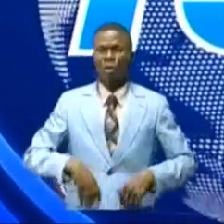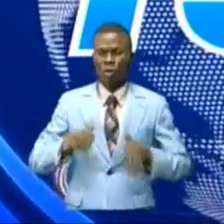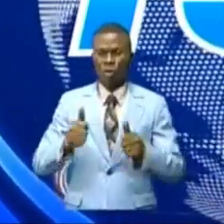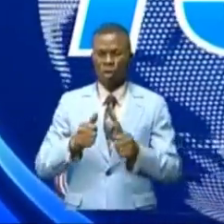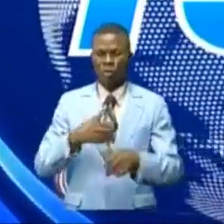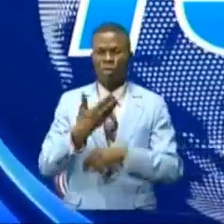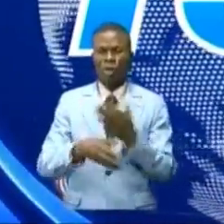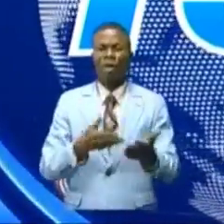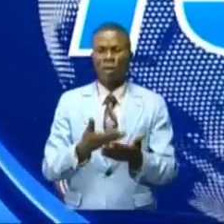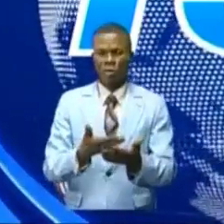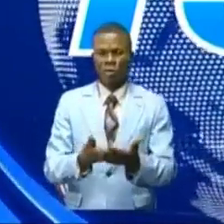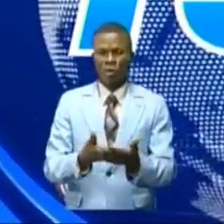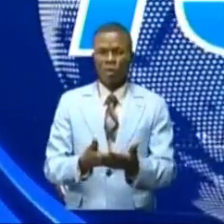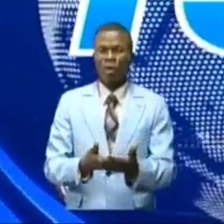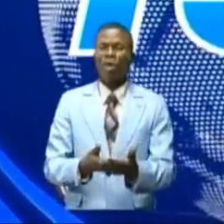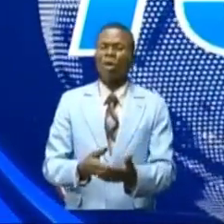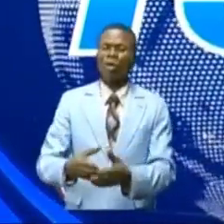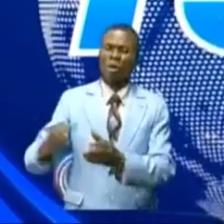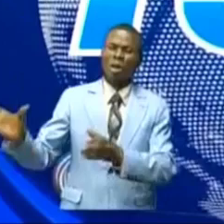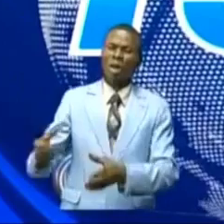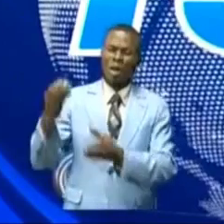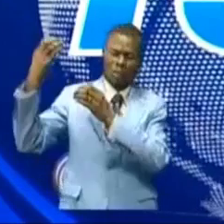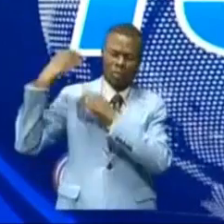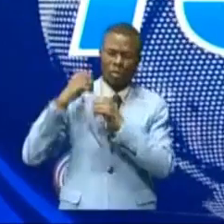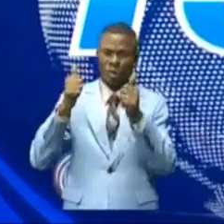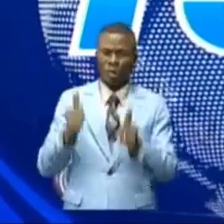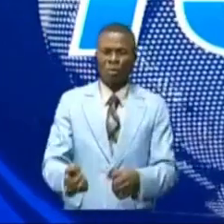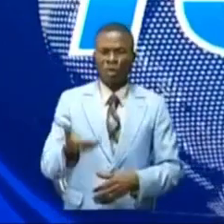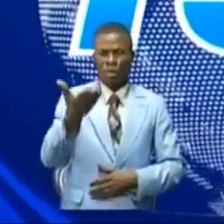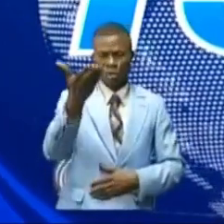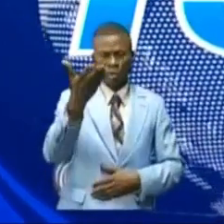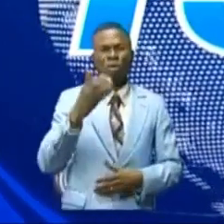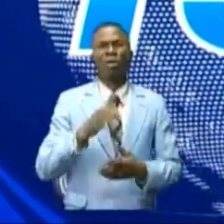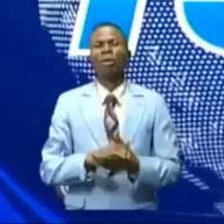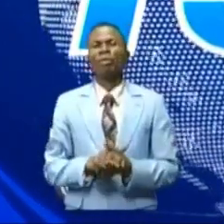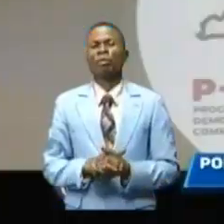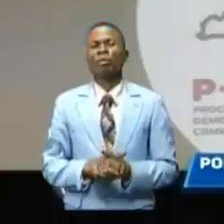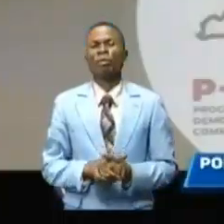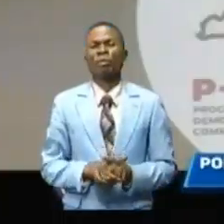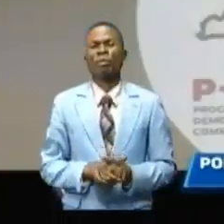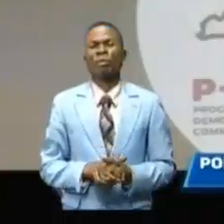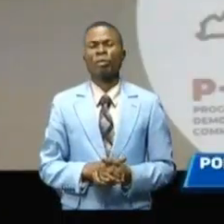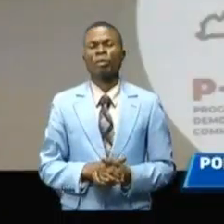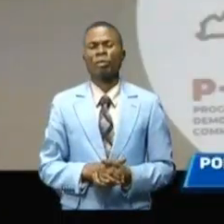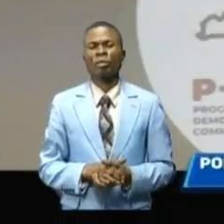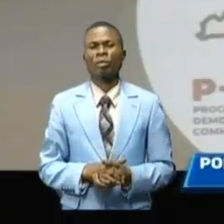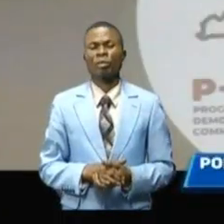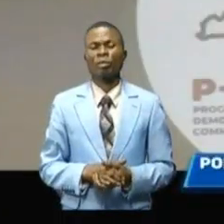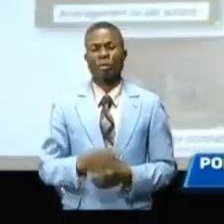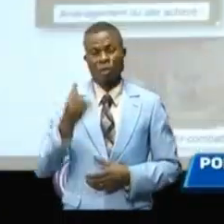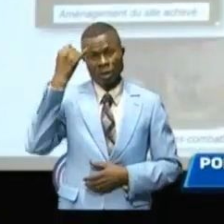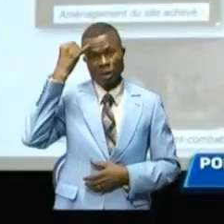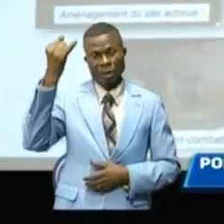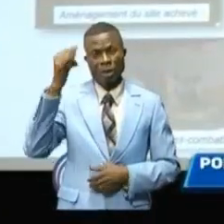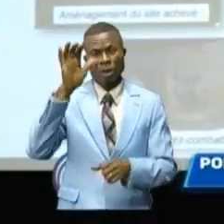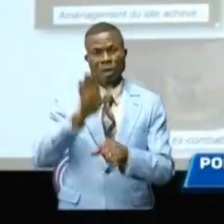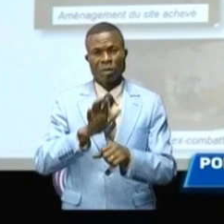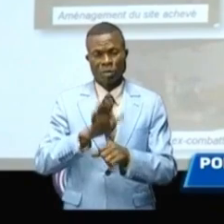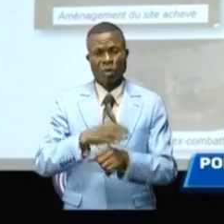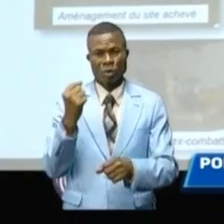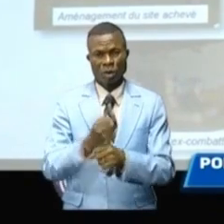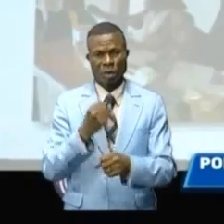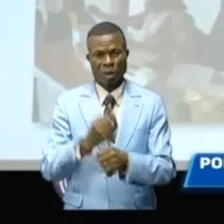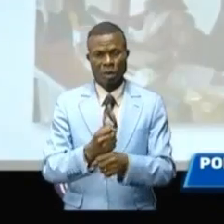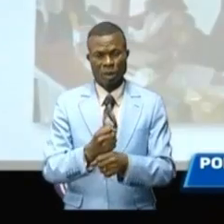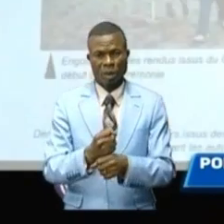assurées. Jean-Richard Kouale et Tony Djoumassine sur reportage. Il compte plusieurs réalisations depuis